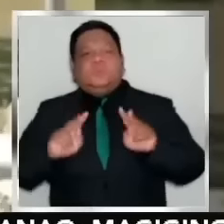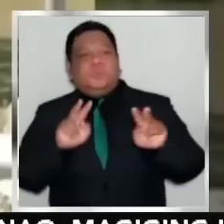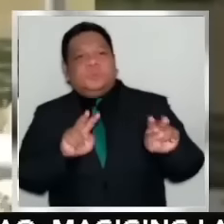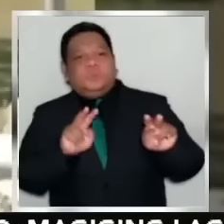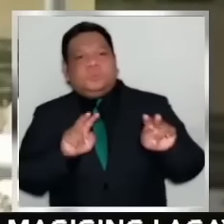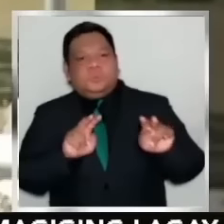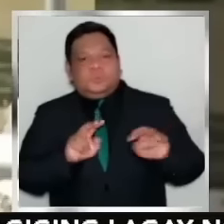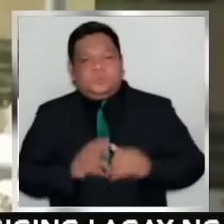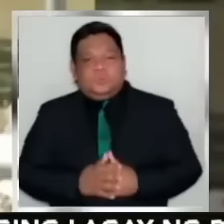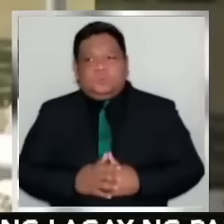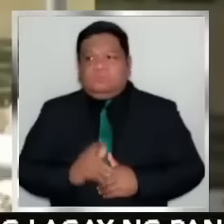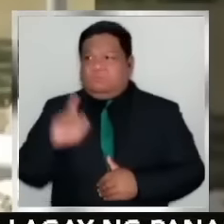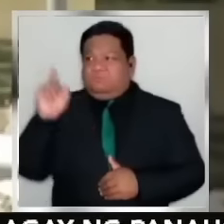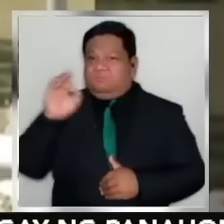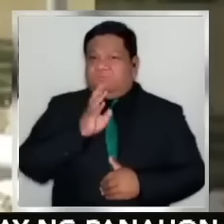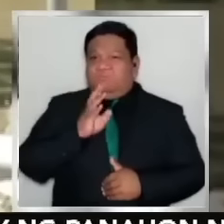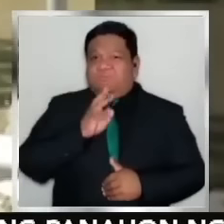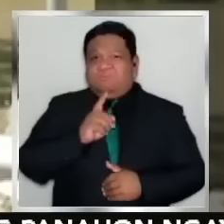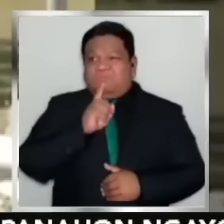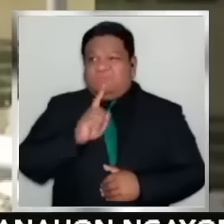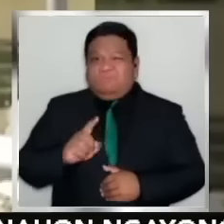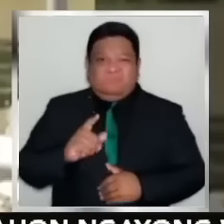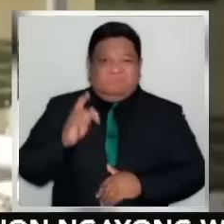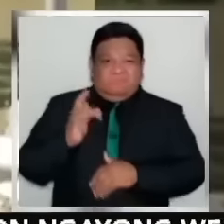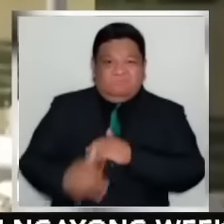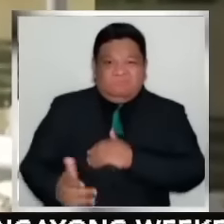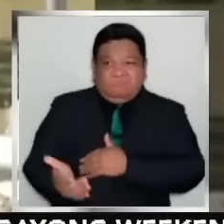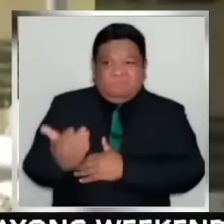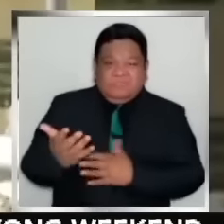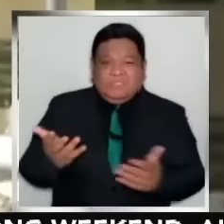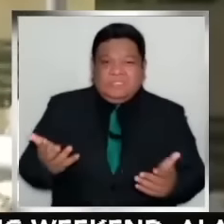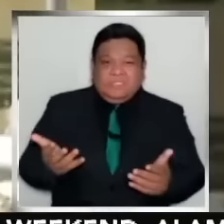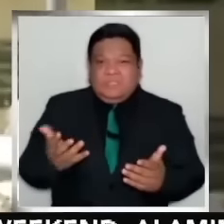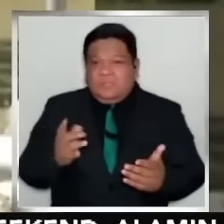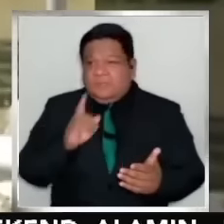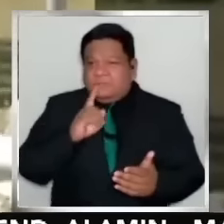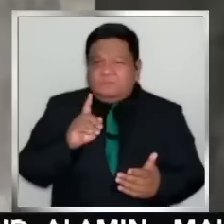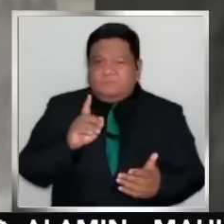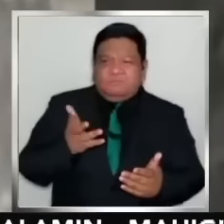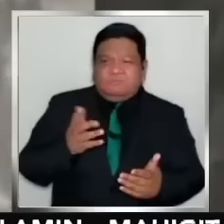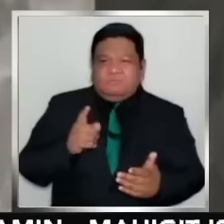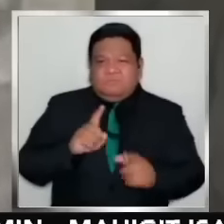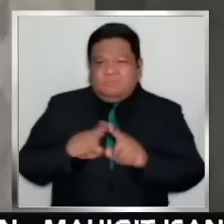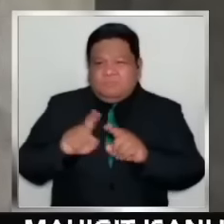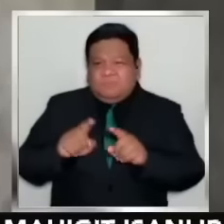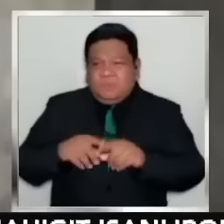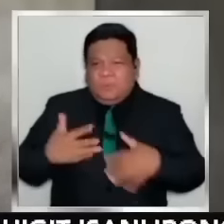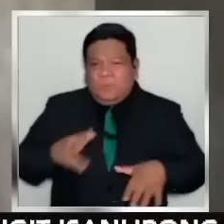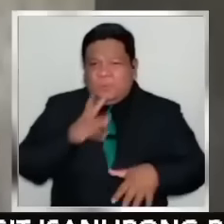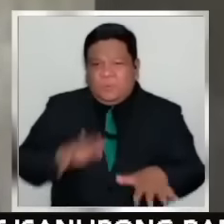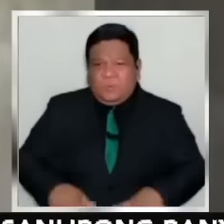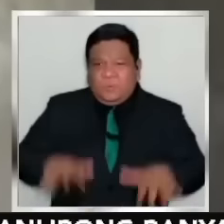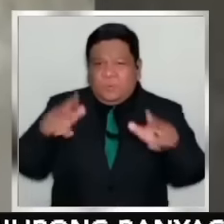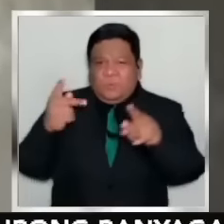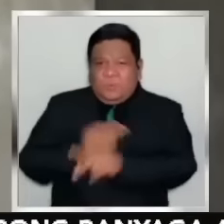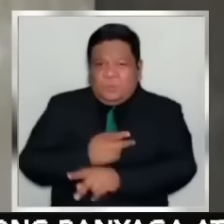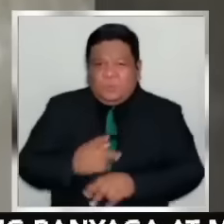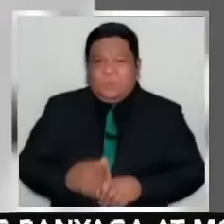agaron. Ngala kami sang kwanto mga kagahon na, grabe ng tubig. Huwag kami katurog, bantay kami